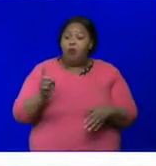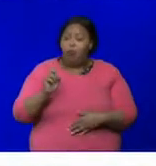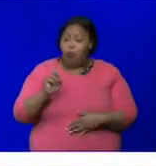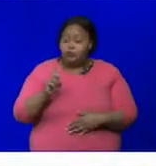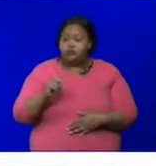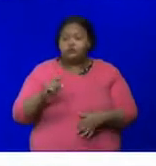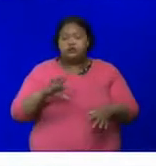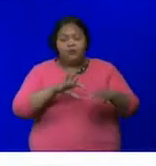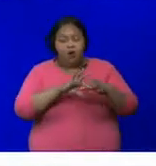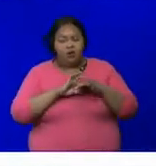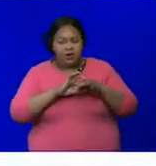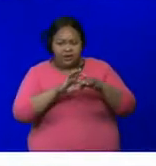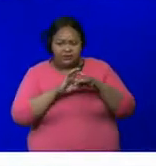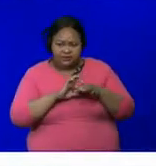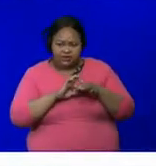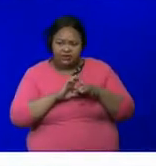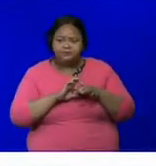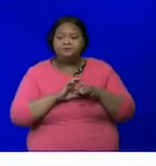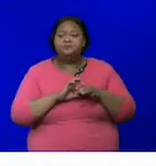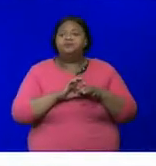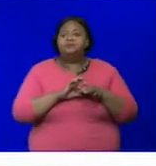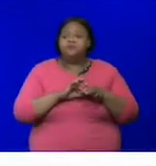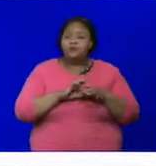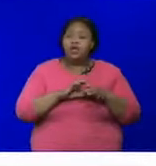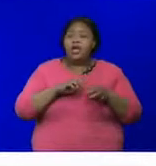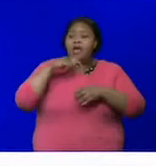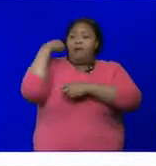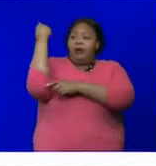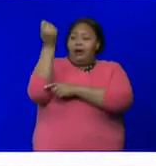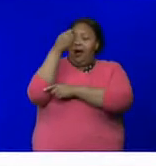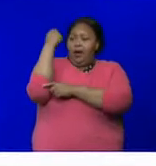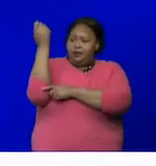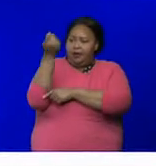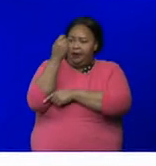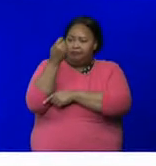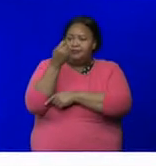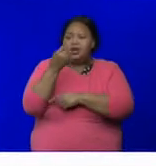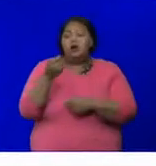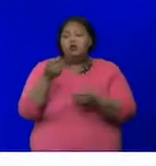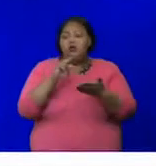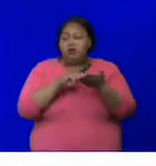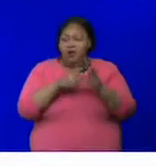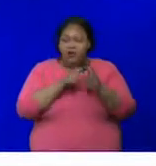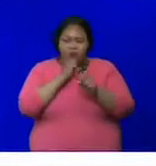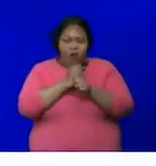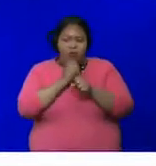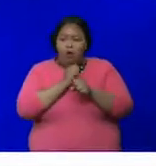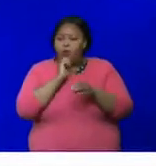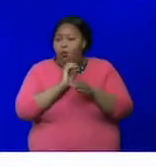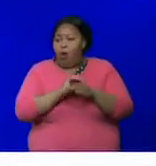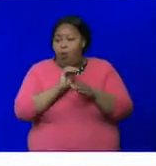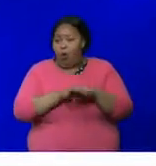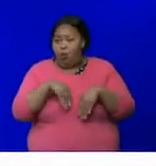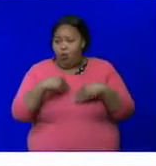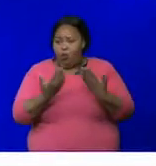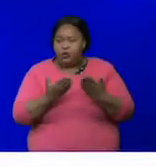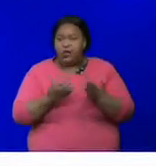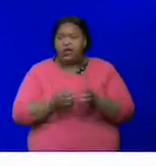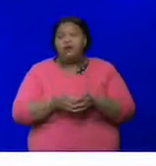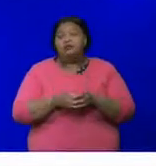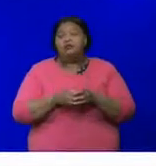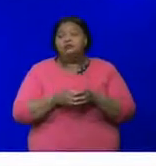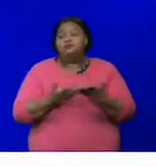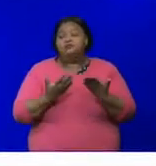kahle netinhlangano tekonga letisemaphandleni letikhula kancane. Kanti ke kule kusebenteke kahle kuba khona